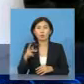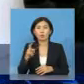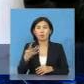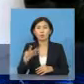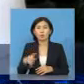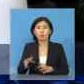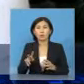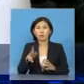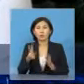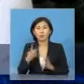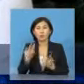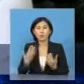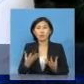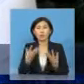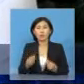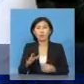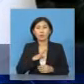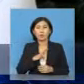133-142. А на сегодняшний день